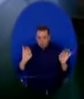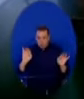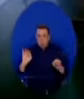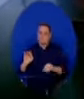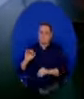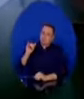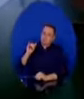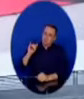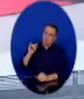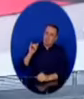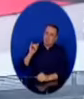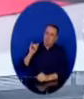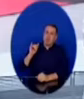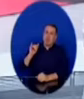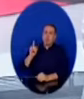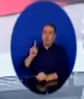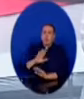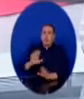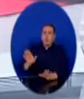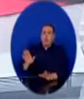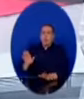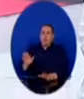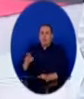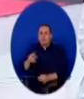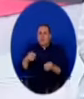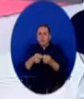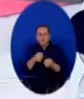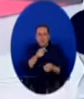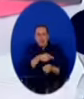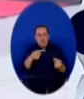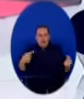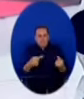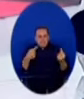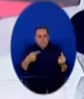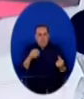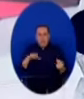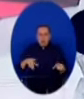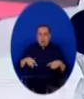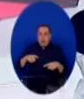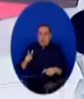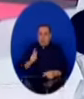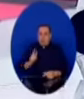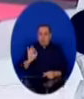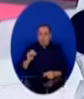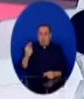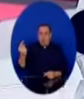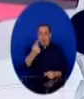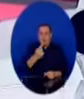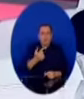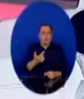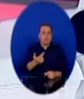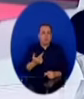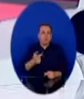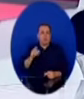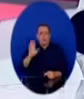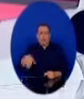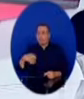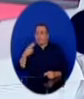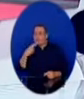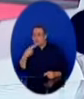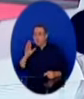הדור שלנו, לא רק בנושא הסכסוך, אלא גם בנושא החיים האישיים של כל אחד. בעצם גם הישראלים